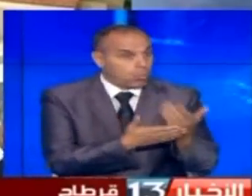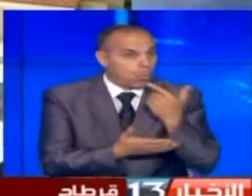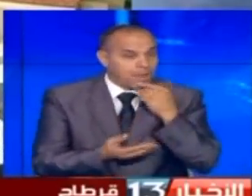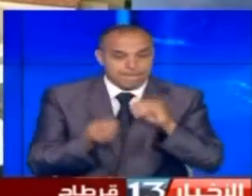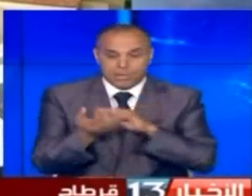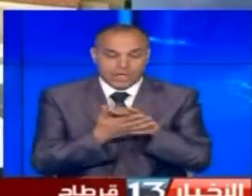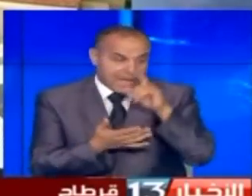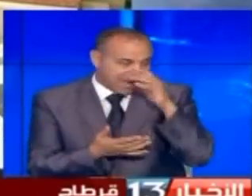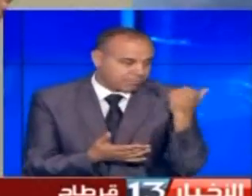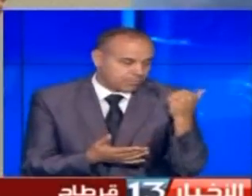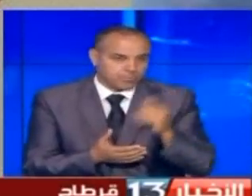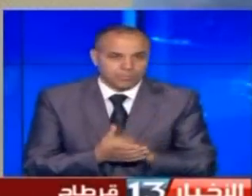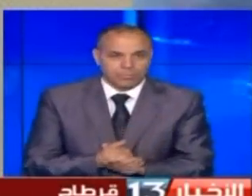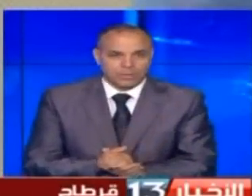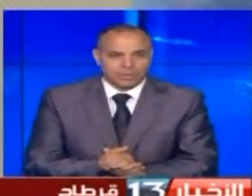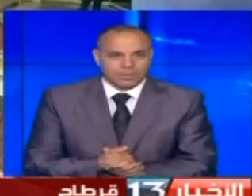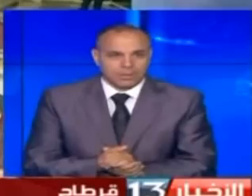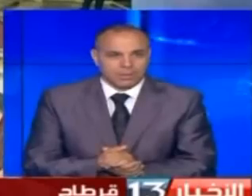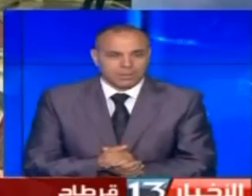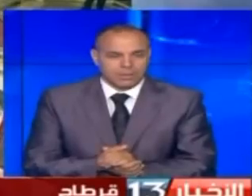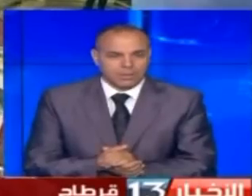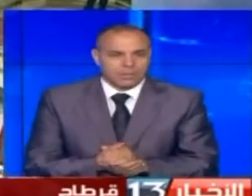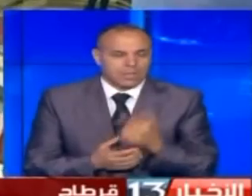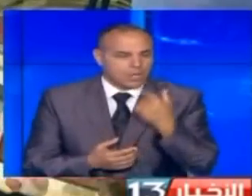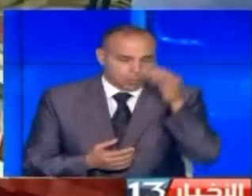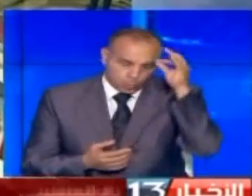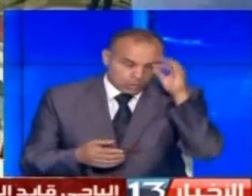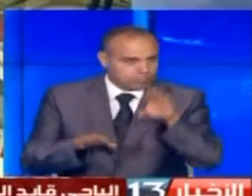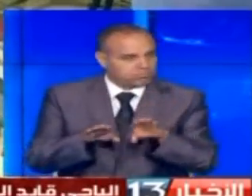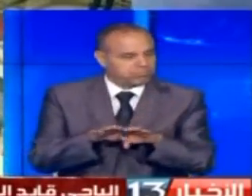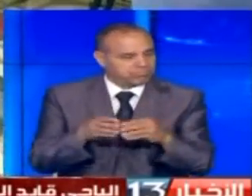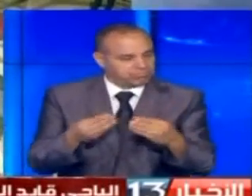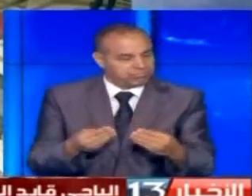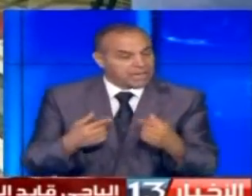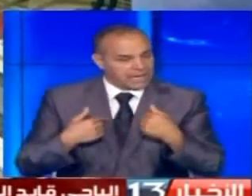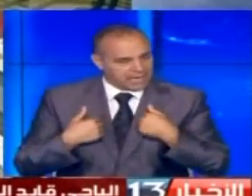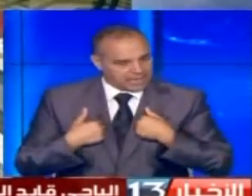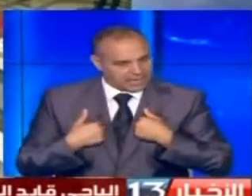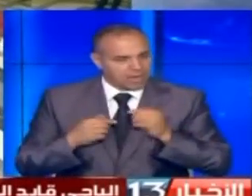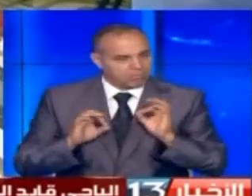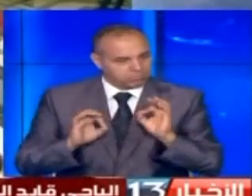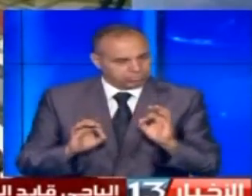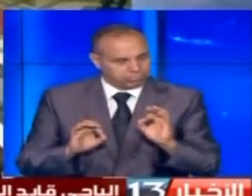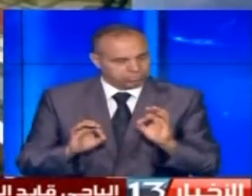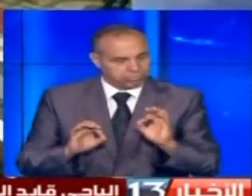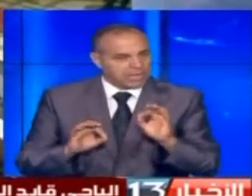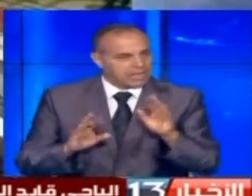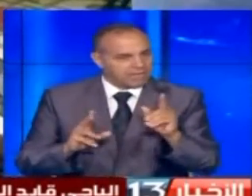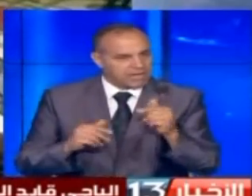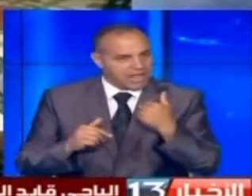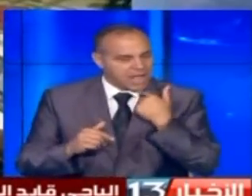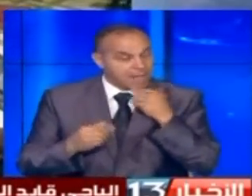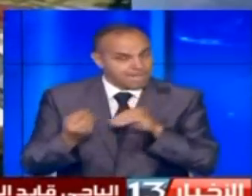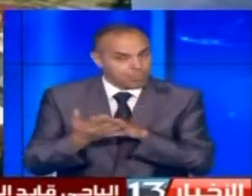الأزمة الخليجية الأخيرة. تكون مواقفنا معتدلة، ولكننا صداقاتنا تبقى مع الجميع كيف ما فعل الأزمة